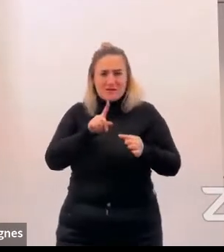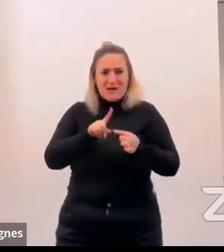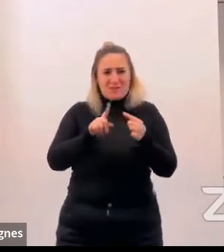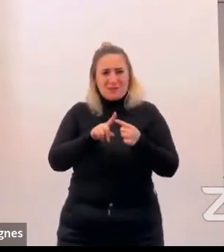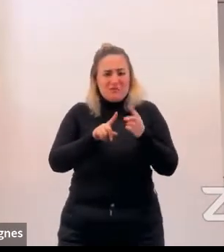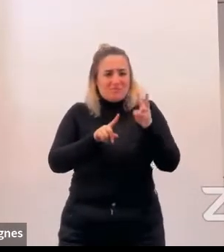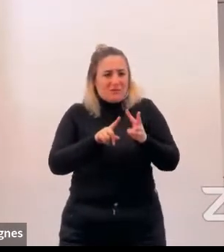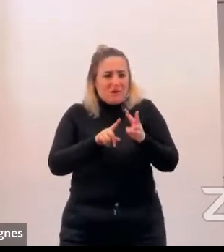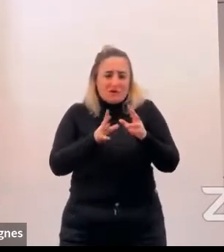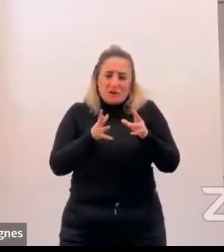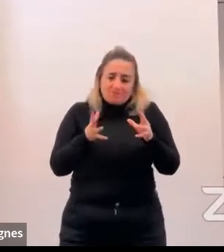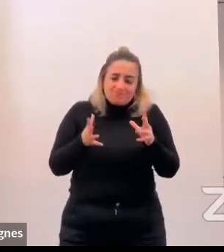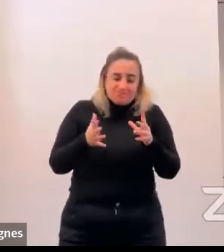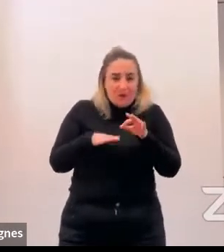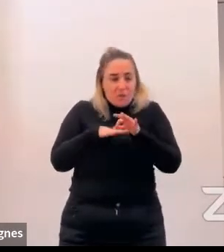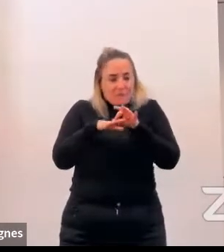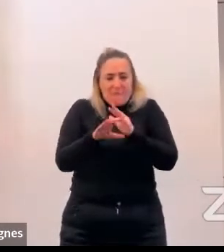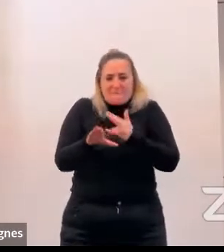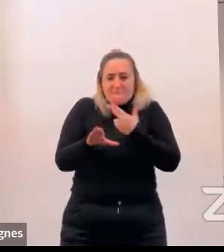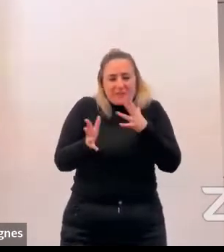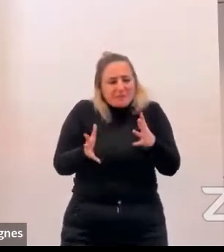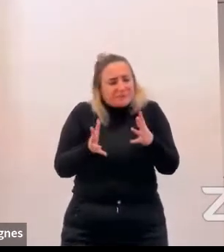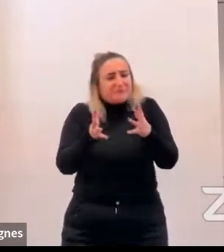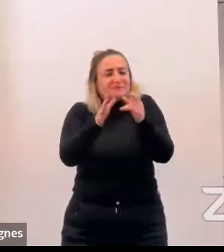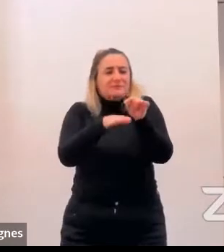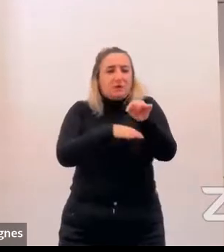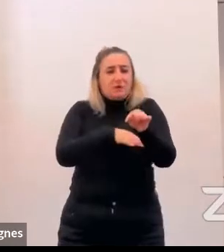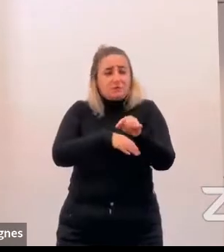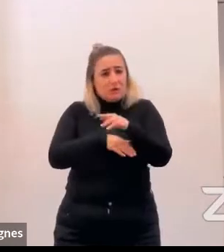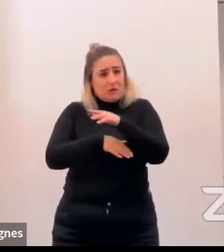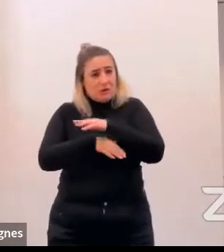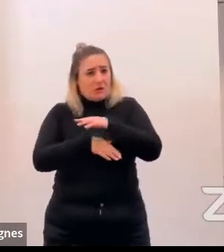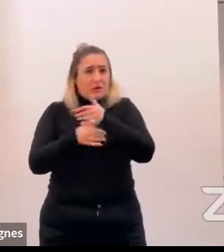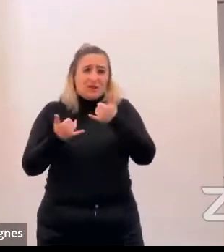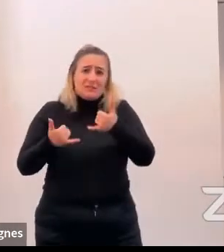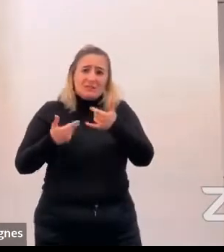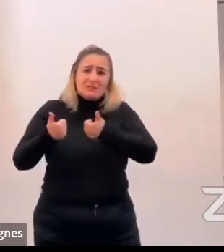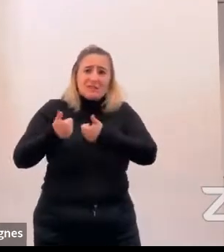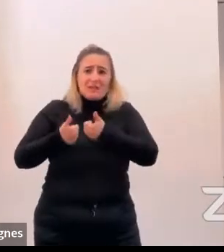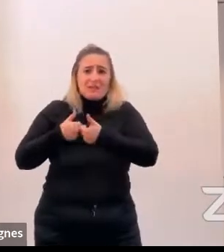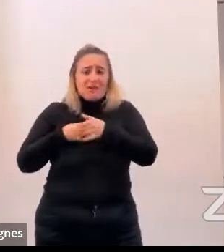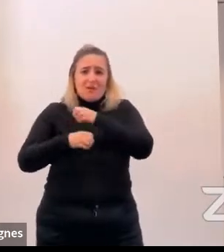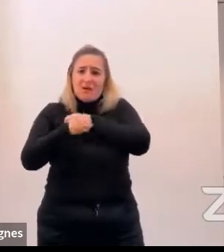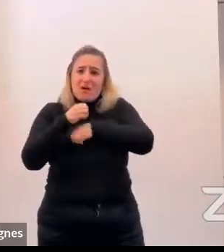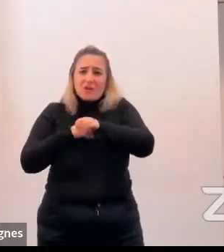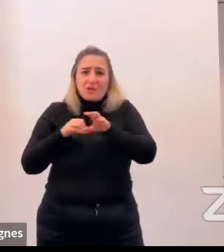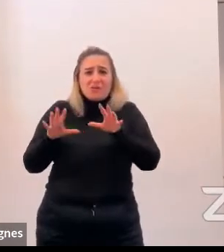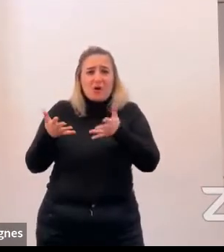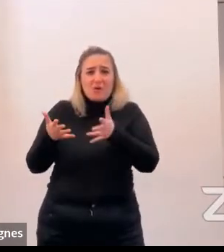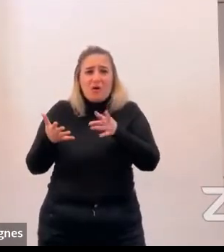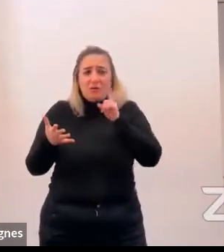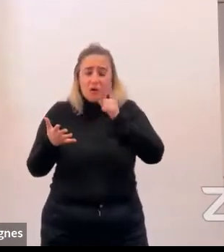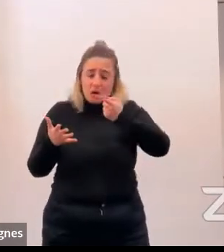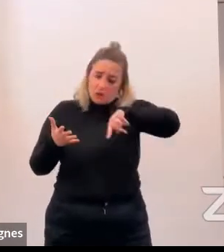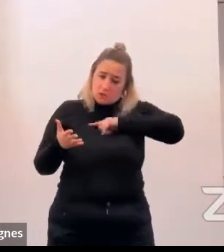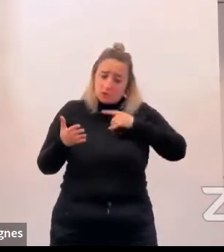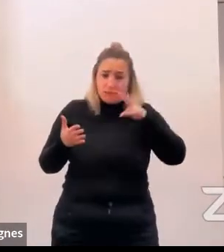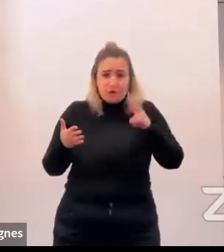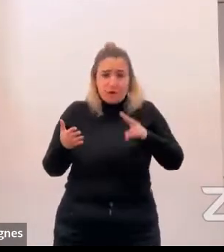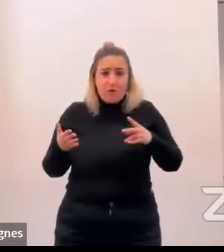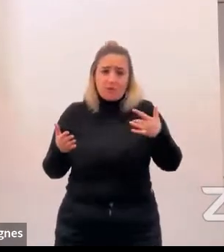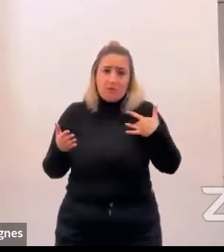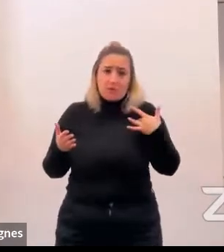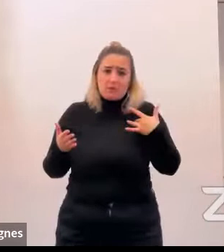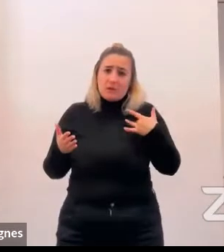préciosité de cet accompagnement, comment est-ce que vous allez le garantir de façon fonctionnelle? C'est quelque chose qui est important pour nous, mais j'en suis certaine pour